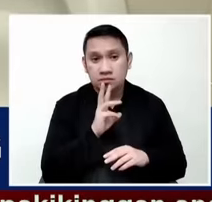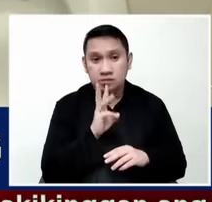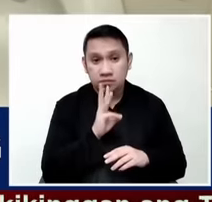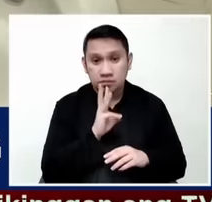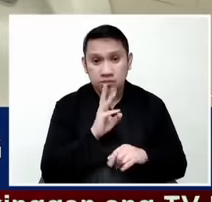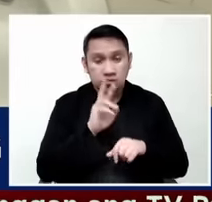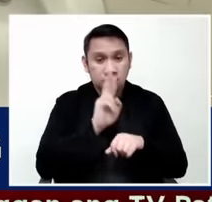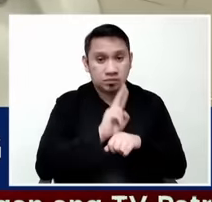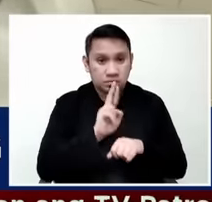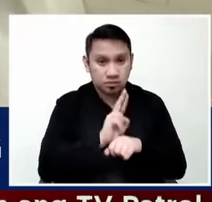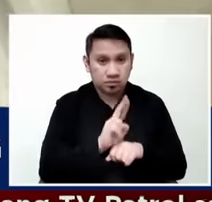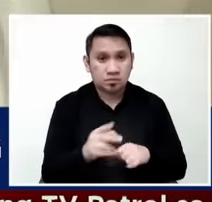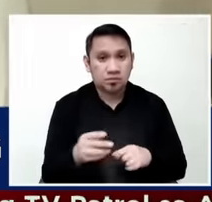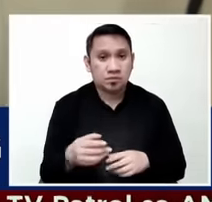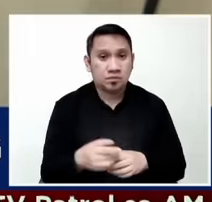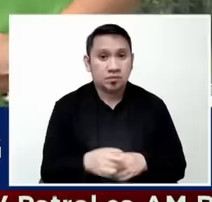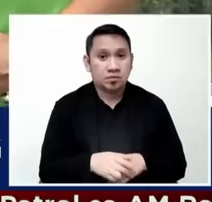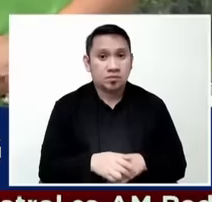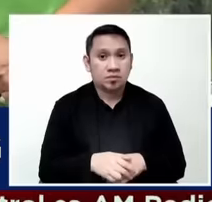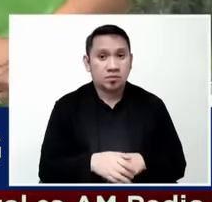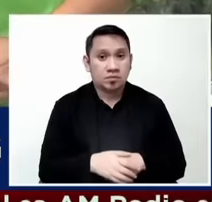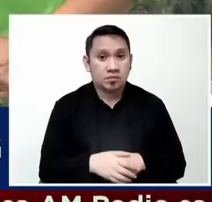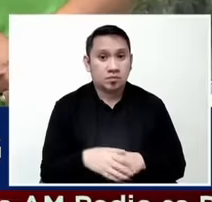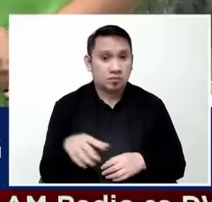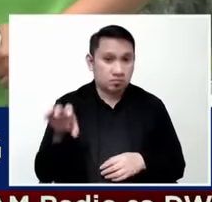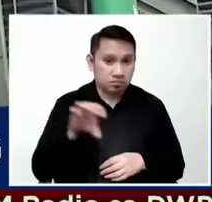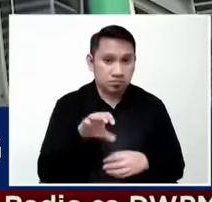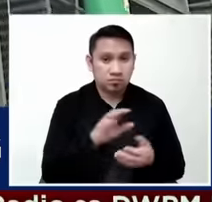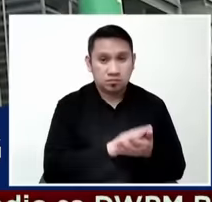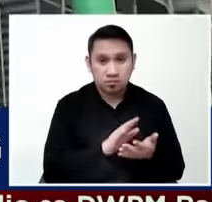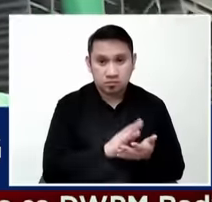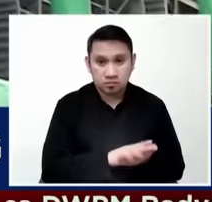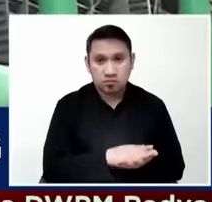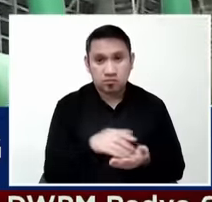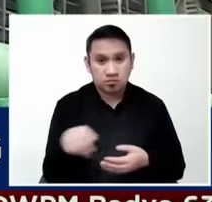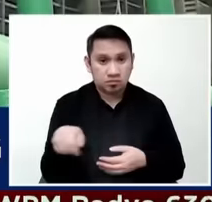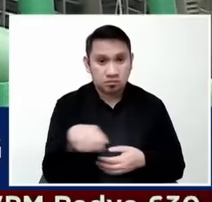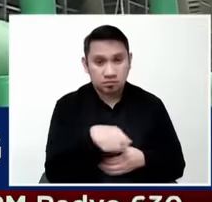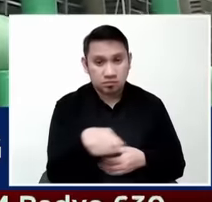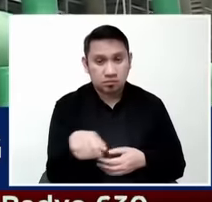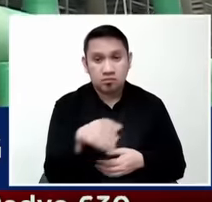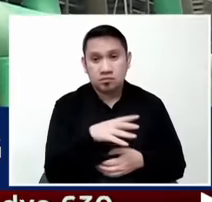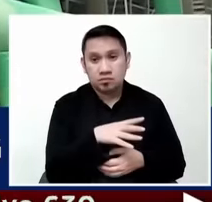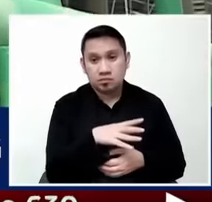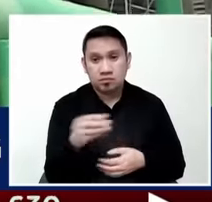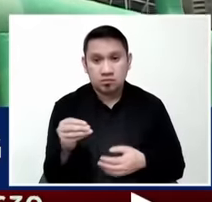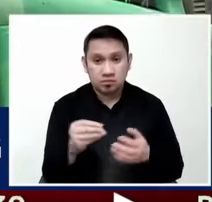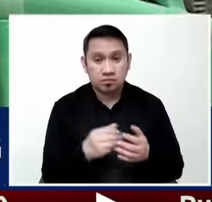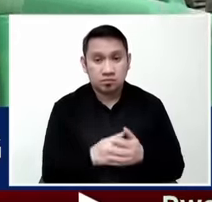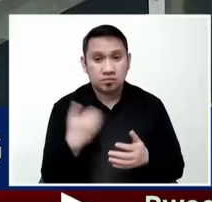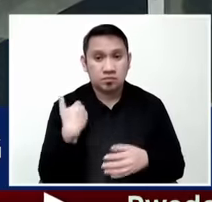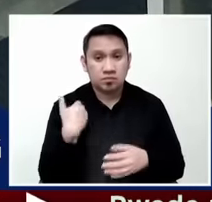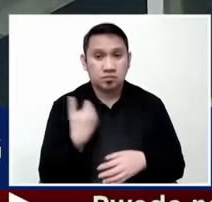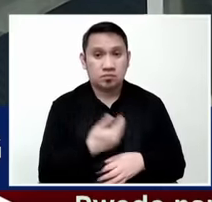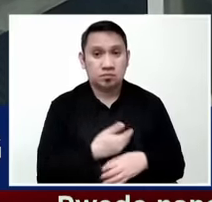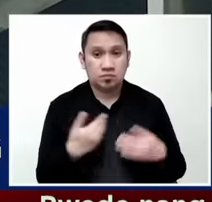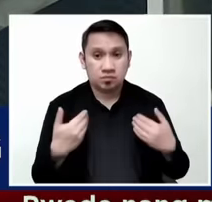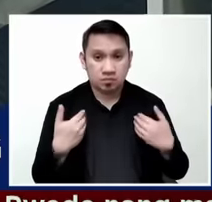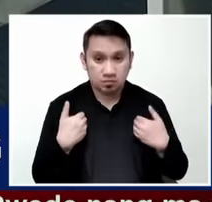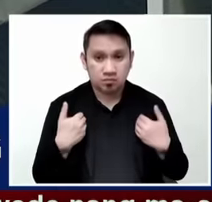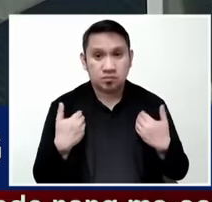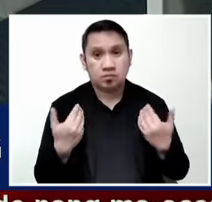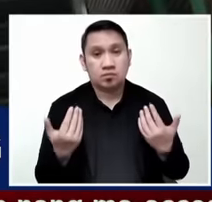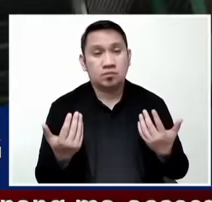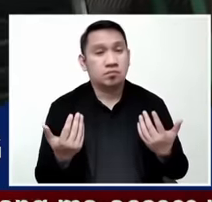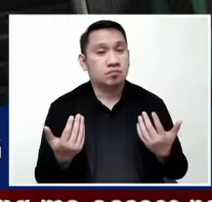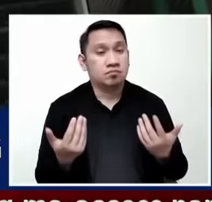namin sa flushing ng mga toilets, pagdidilig sa aming aircon cooling system. We have invested